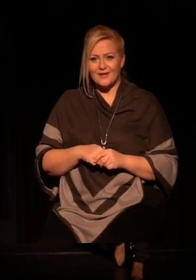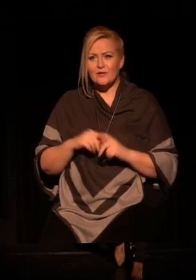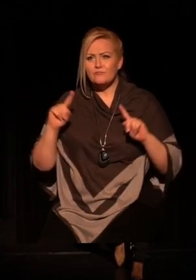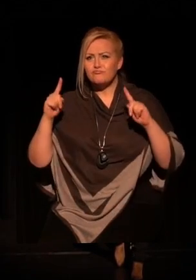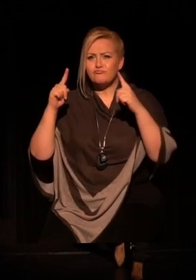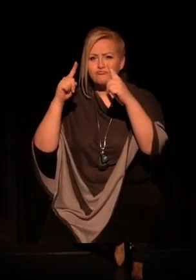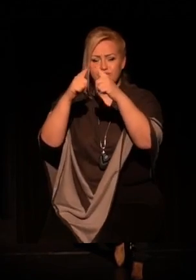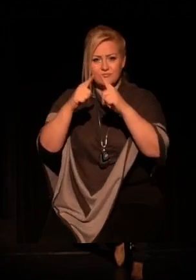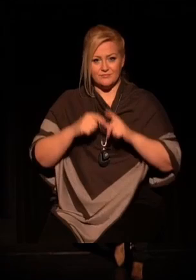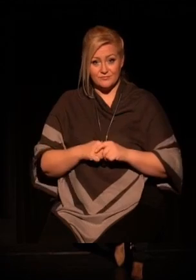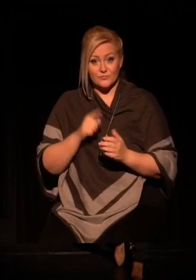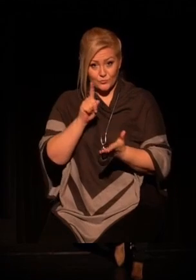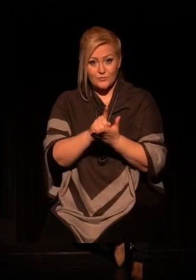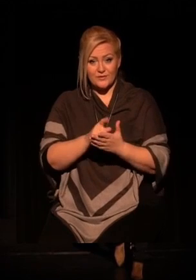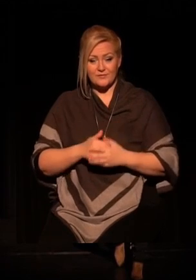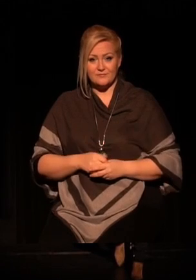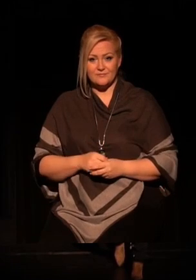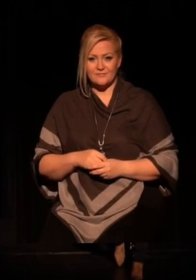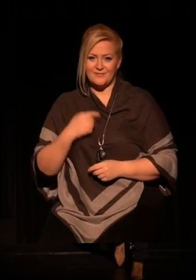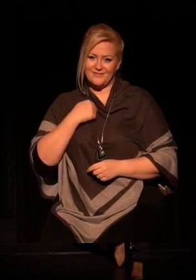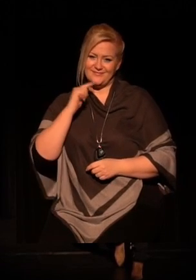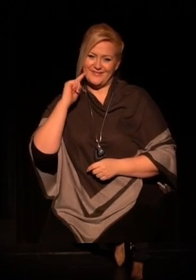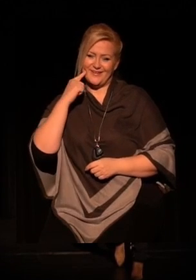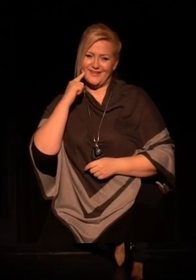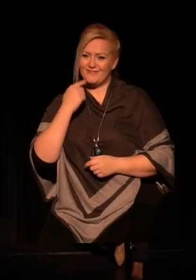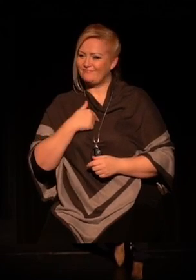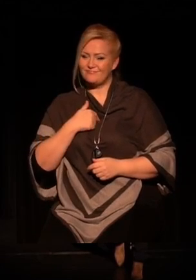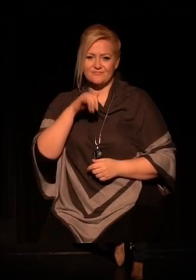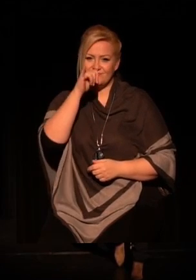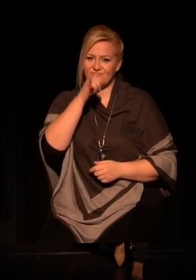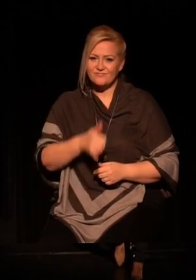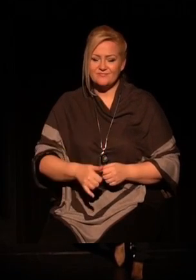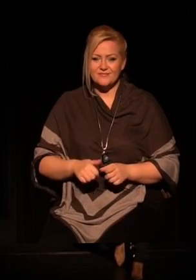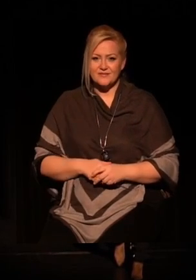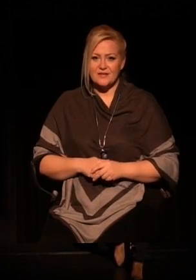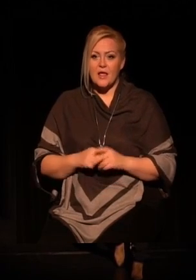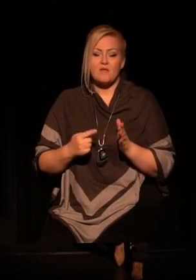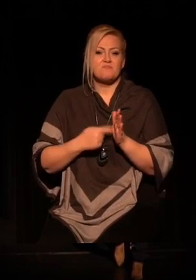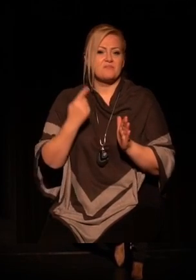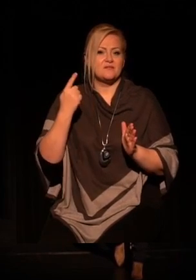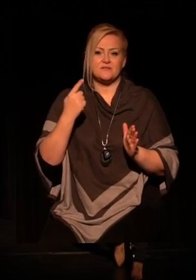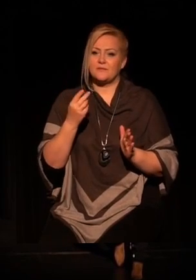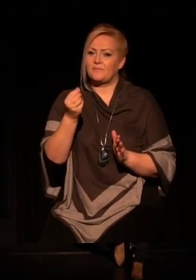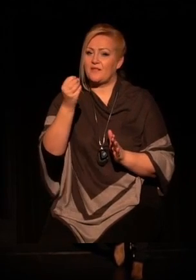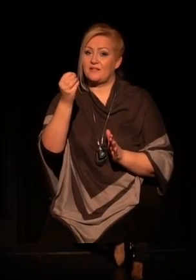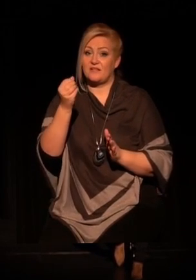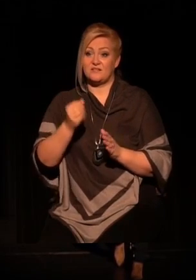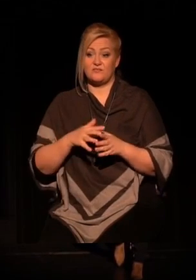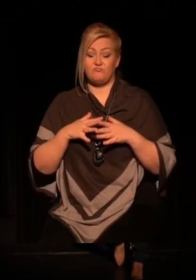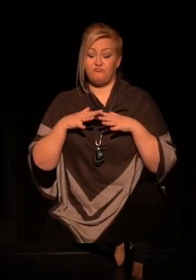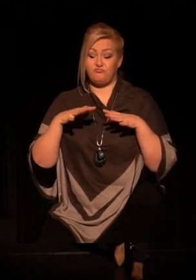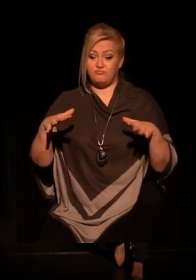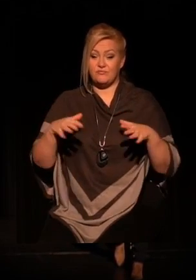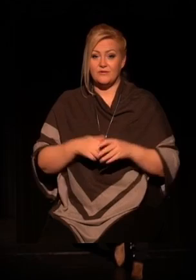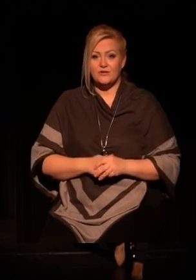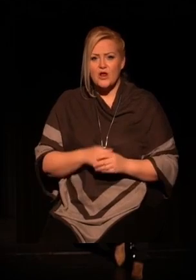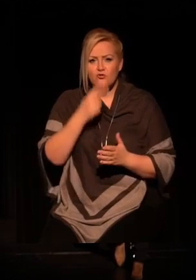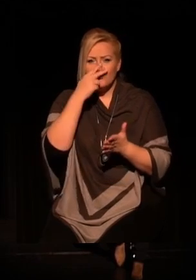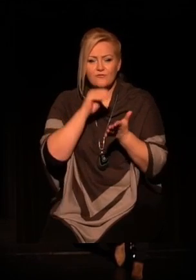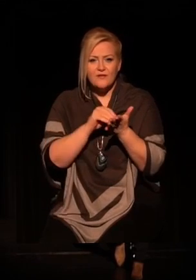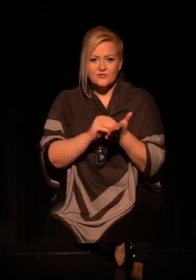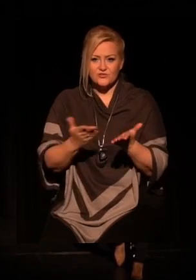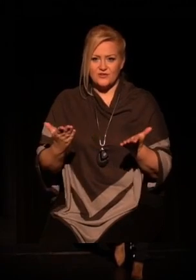twarz. Powiedziałbym, że no nie ma szans. Po pierwsze, trzeba mieć mnóstwo pieniędzy. Po drugie, doświadczenie,